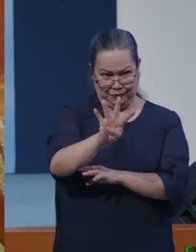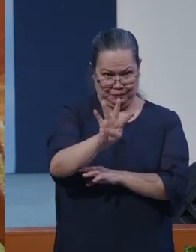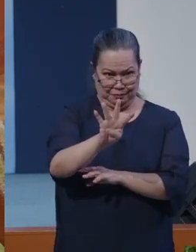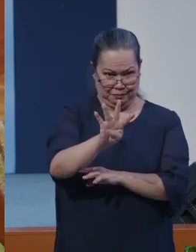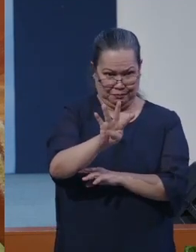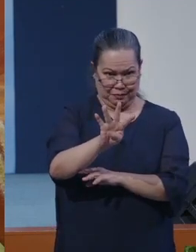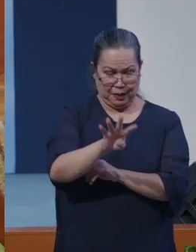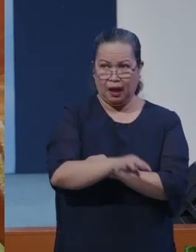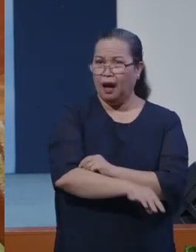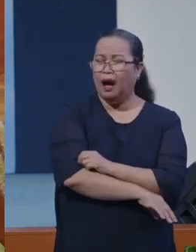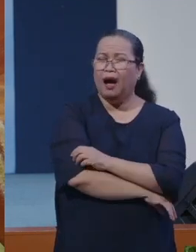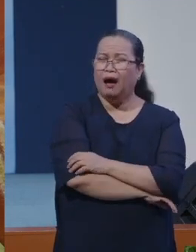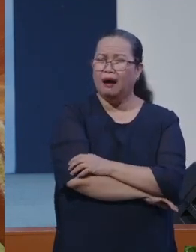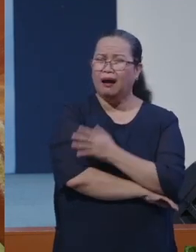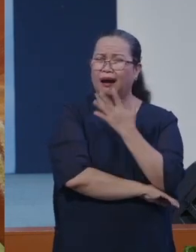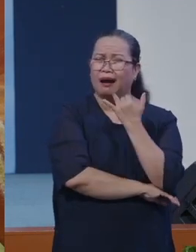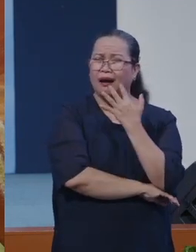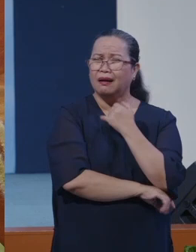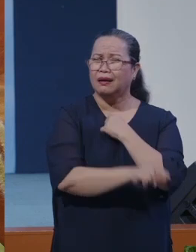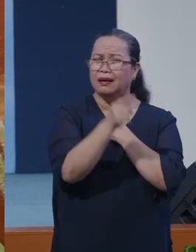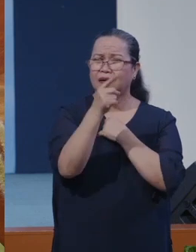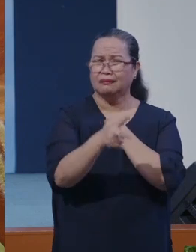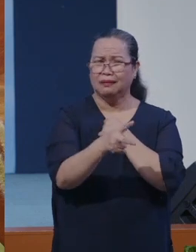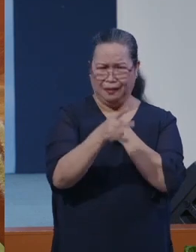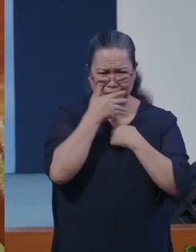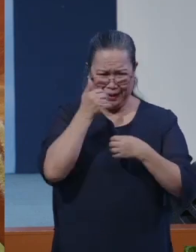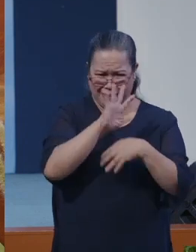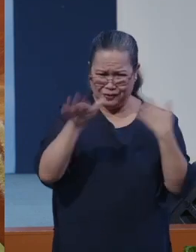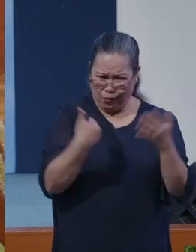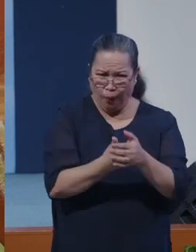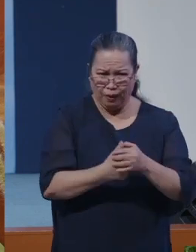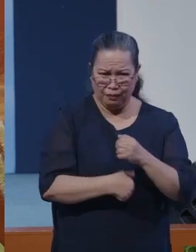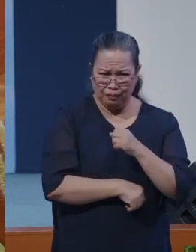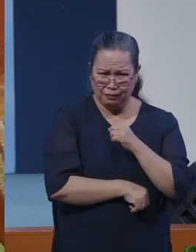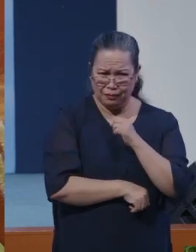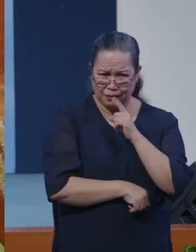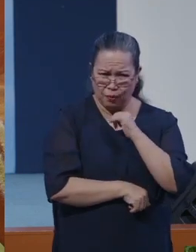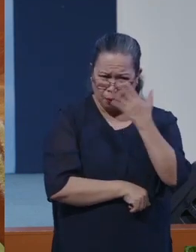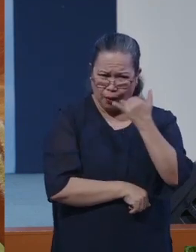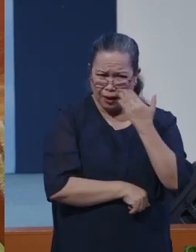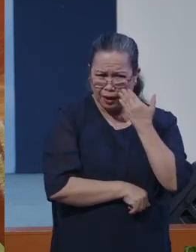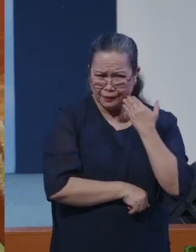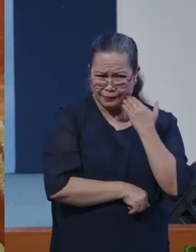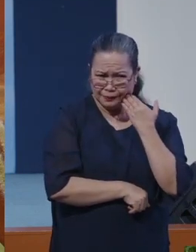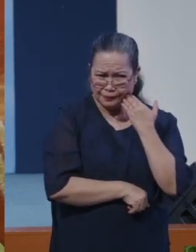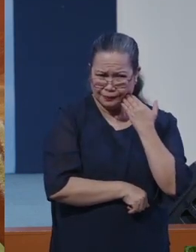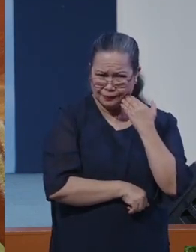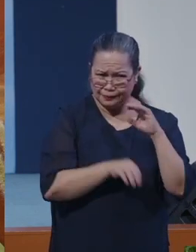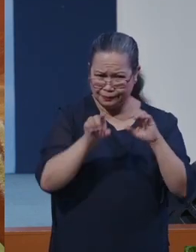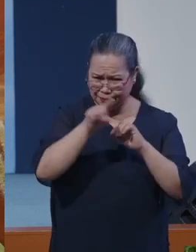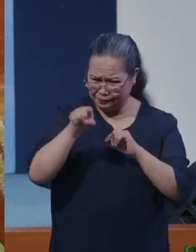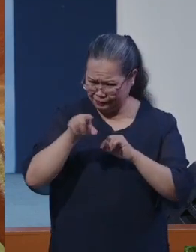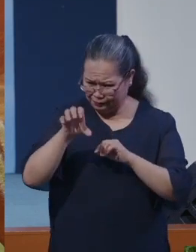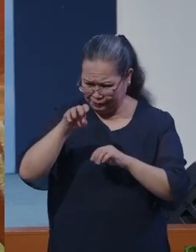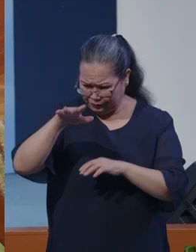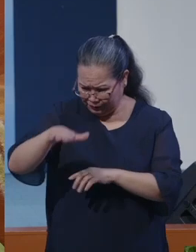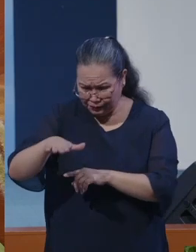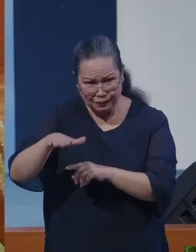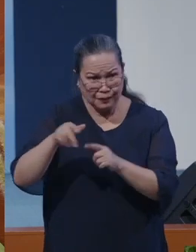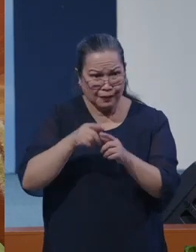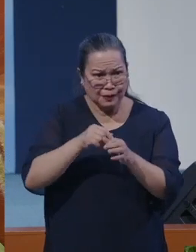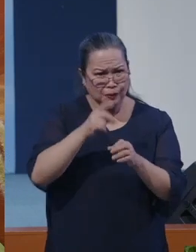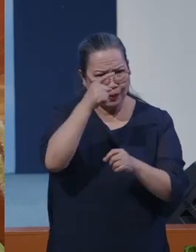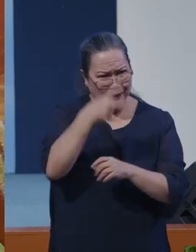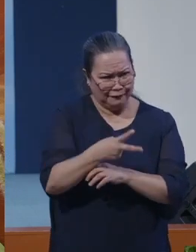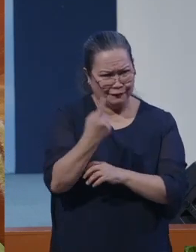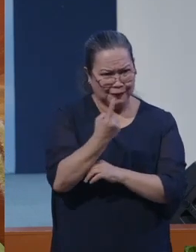bakit half lang? Di ba hiningi niya dun sa rich young ruler? All? Ba't si Zacchaeus half lang?